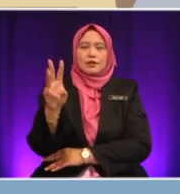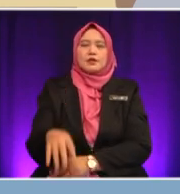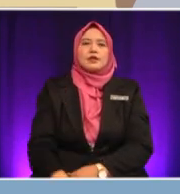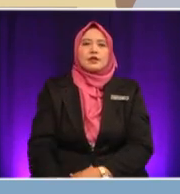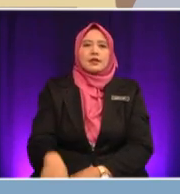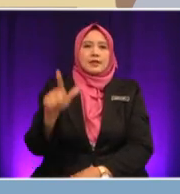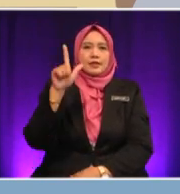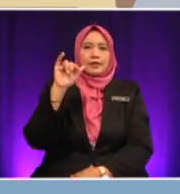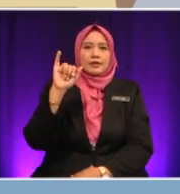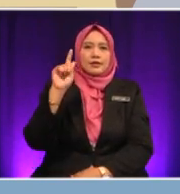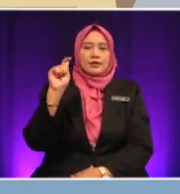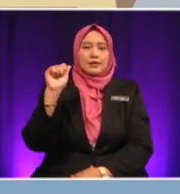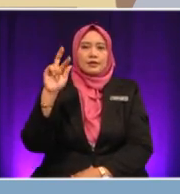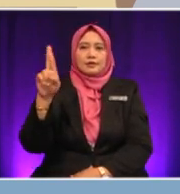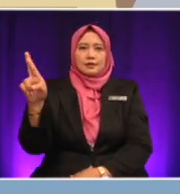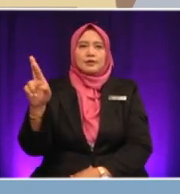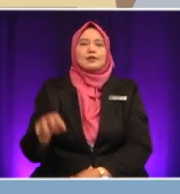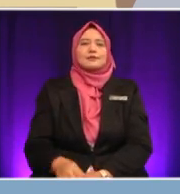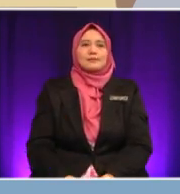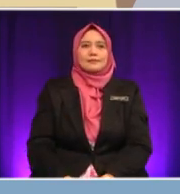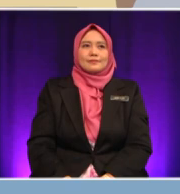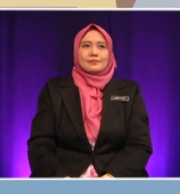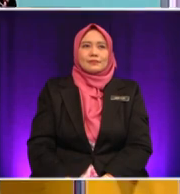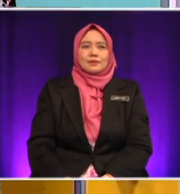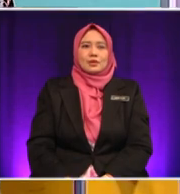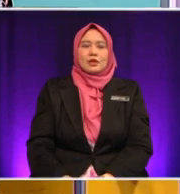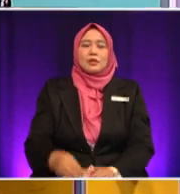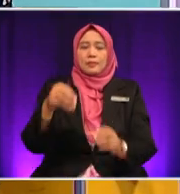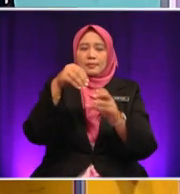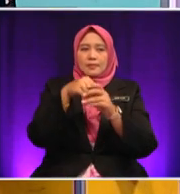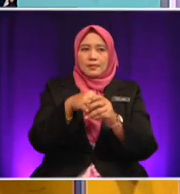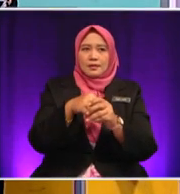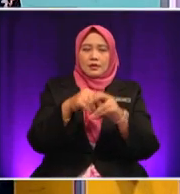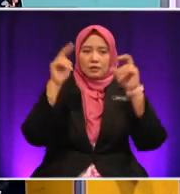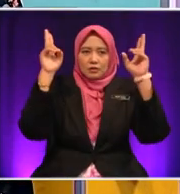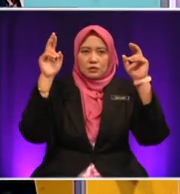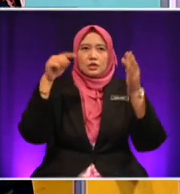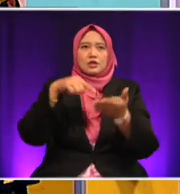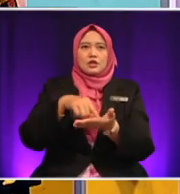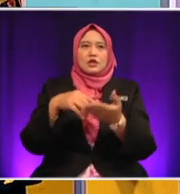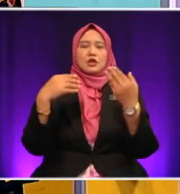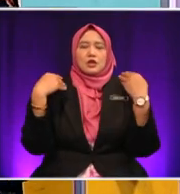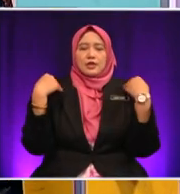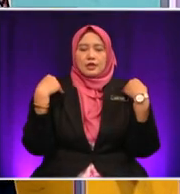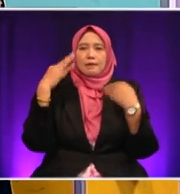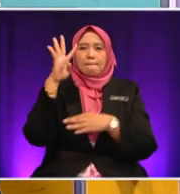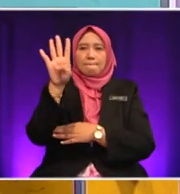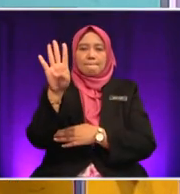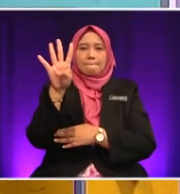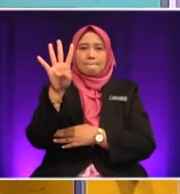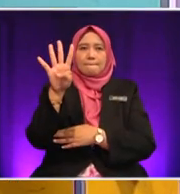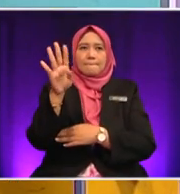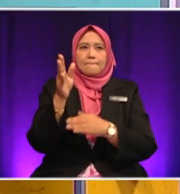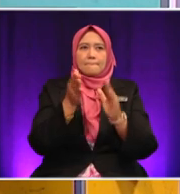sistem komputer sebenarnya dalam tajuk Ini dia ada 4 bidang utama yang perlu murid-murid